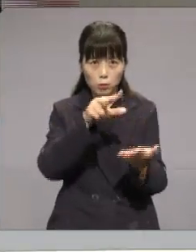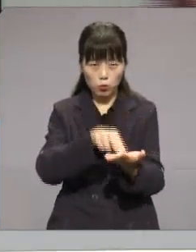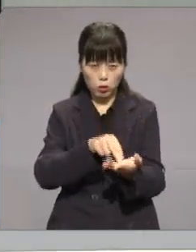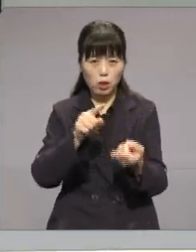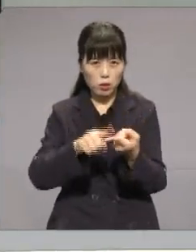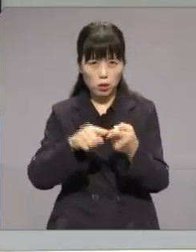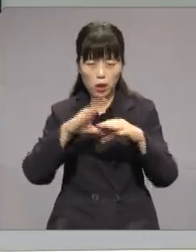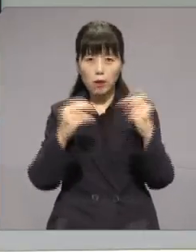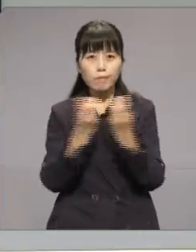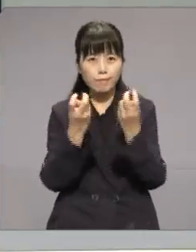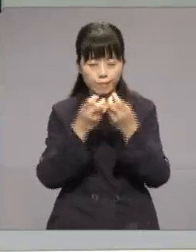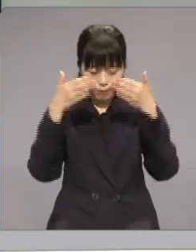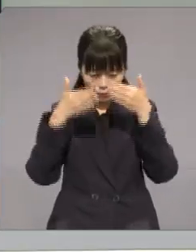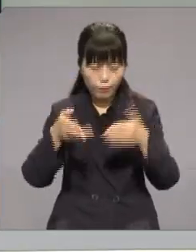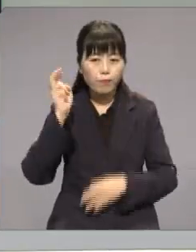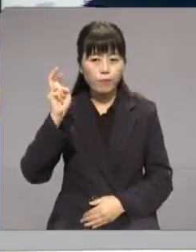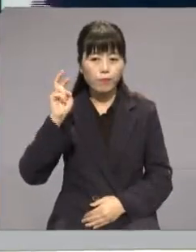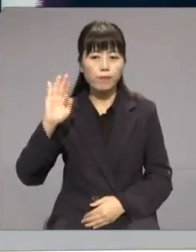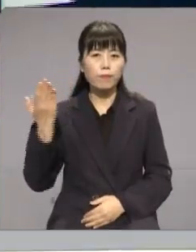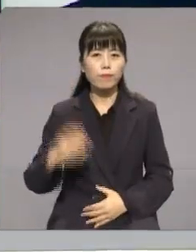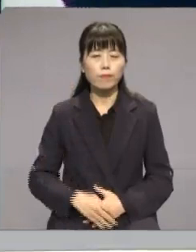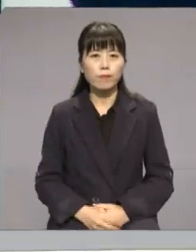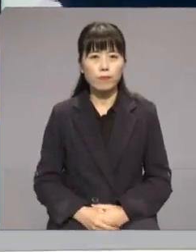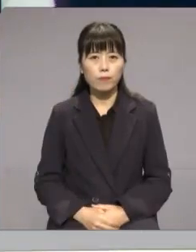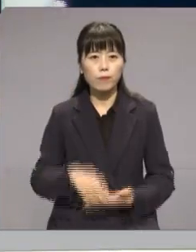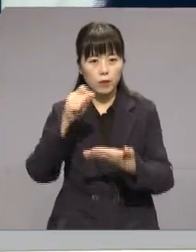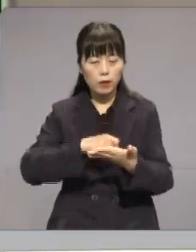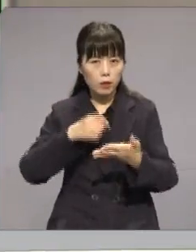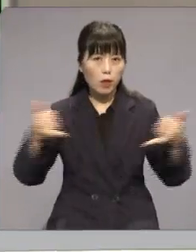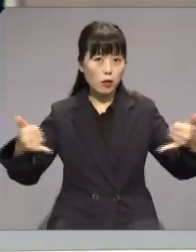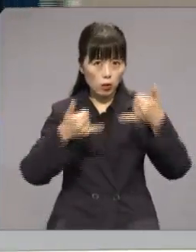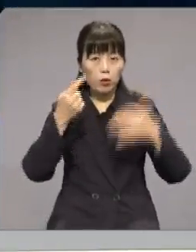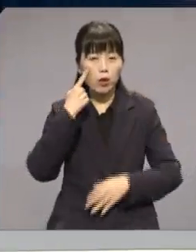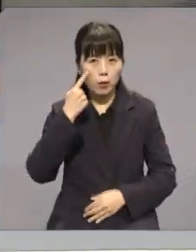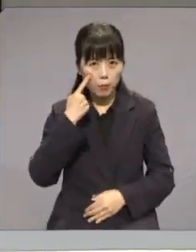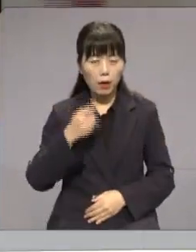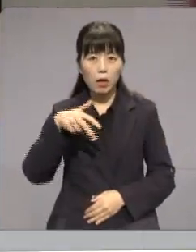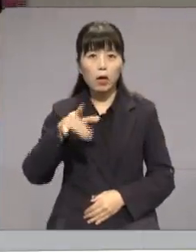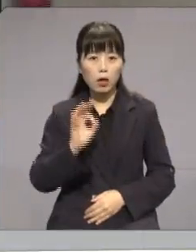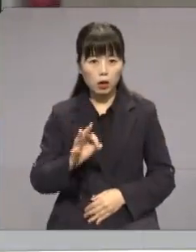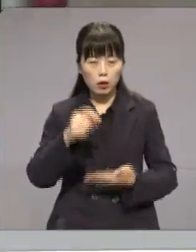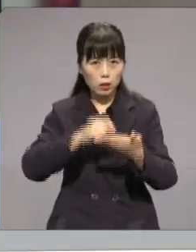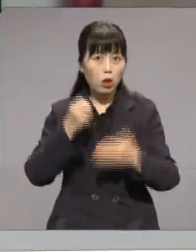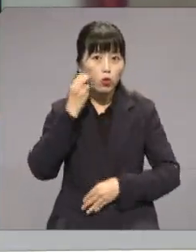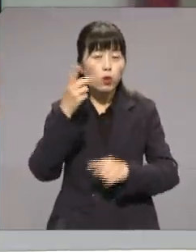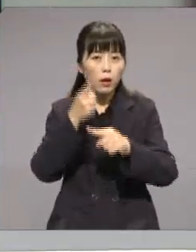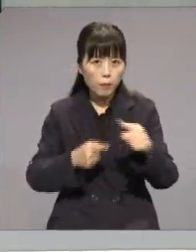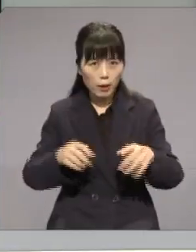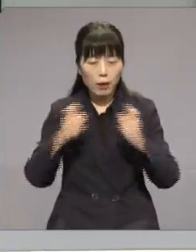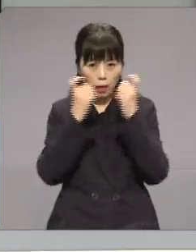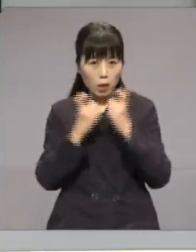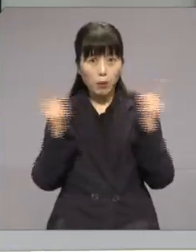두고 돌파구를 찾는 데 집중했을 것으로 보입니다. 취재기자 전화 연결합니다. 정철호 기자, 두 달 반 만에